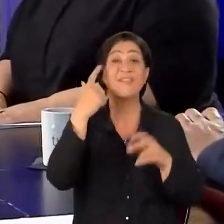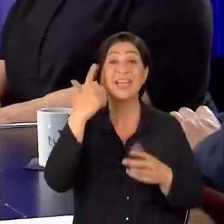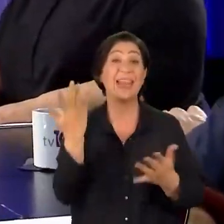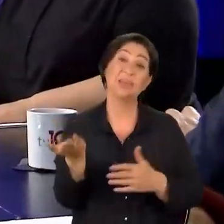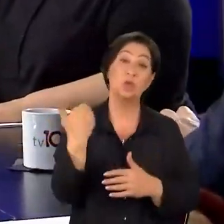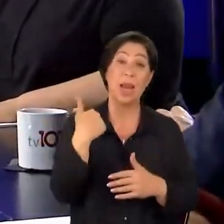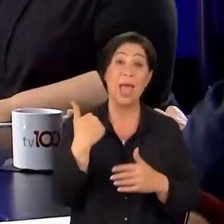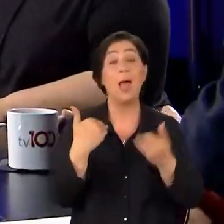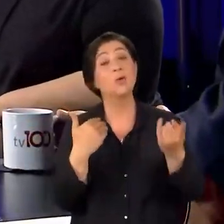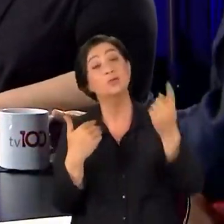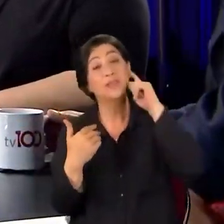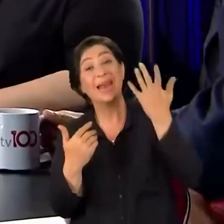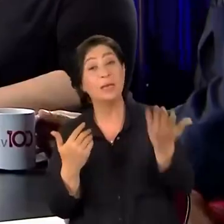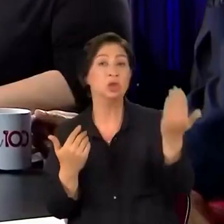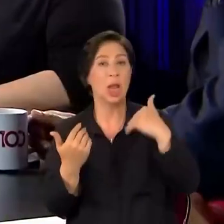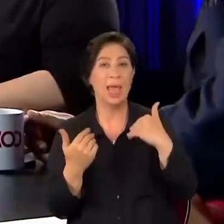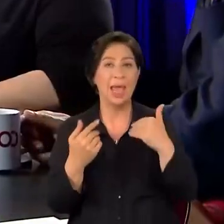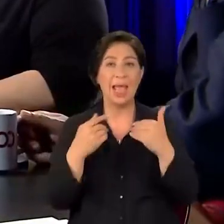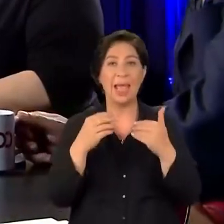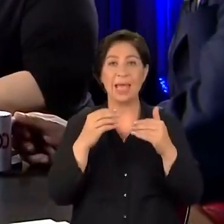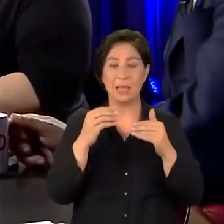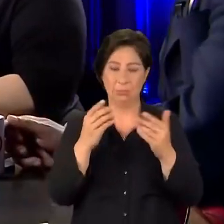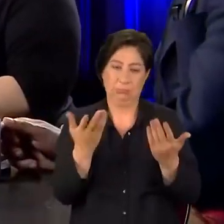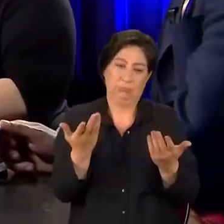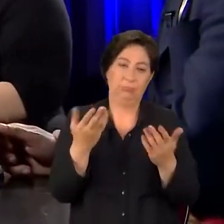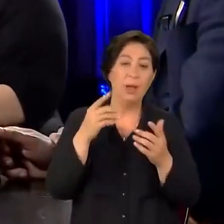bir şey söyle, bu konuda bir şey söyle. Aslında onları birer